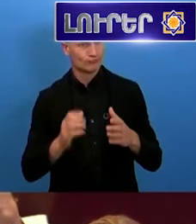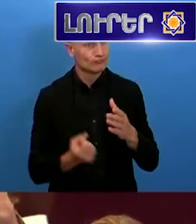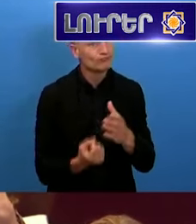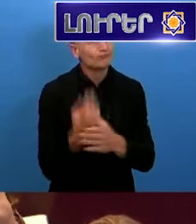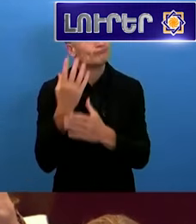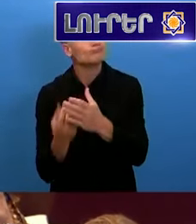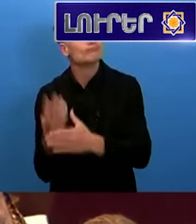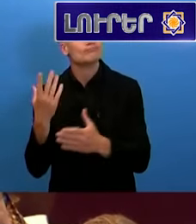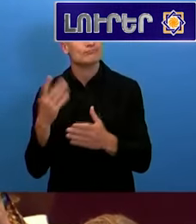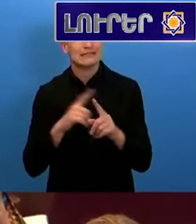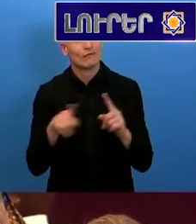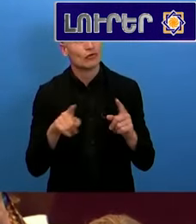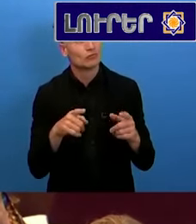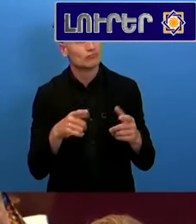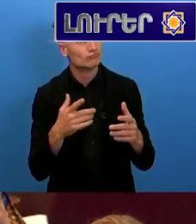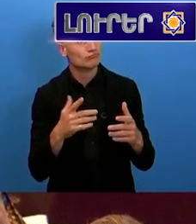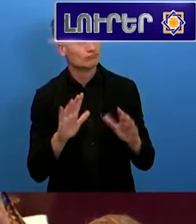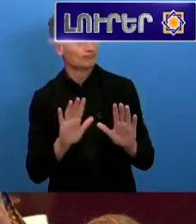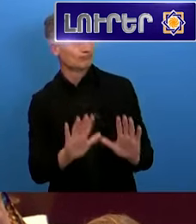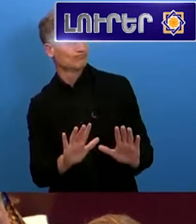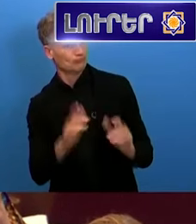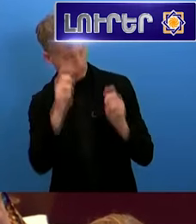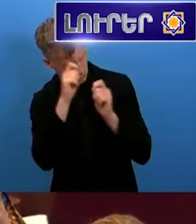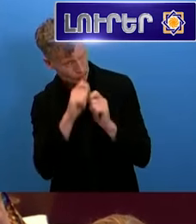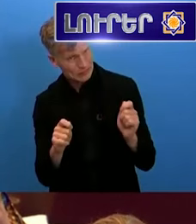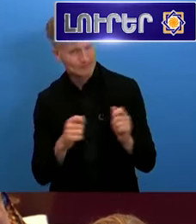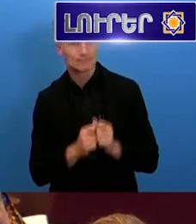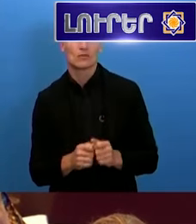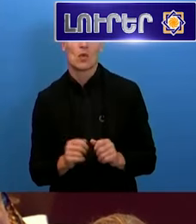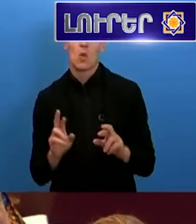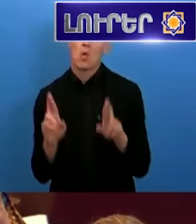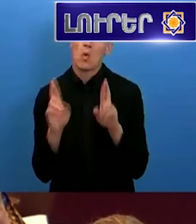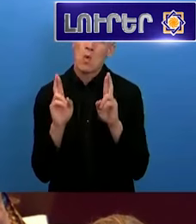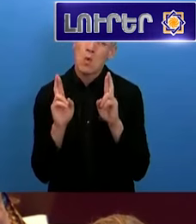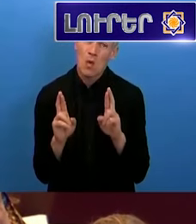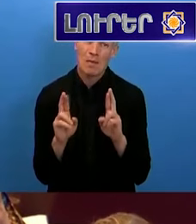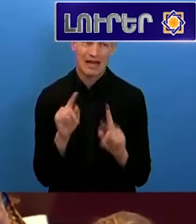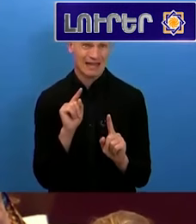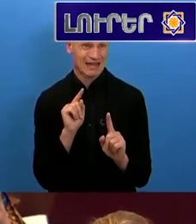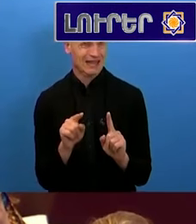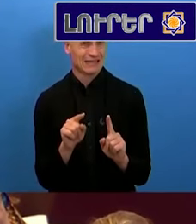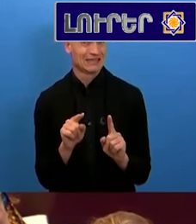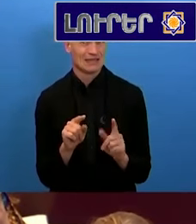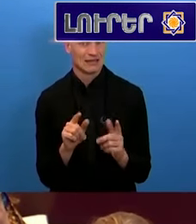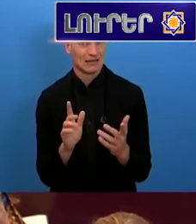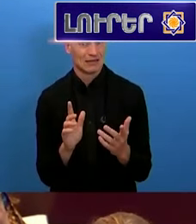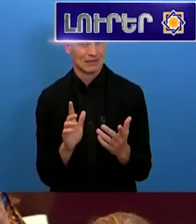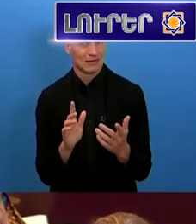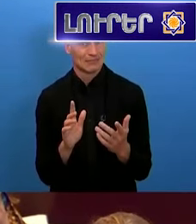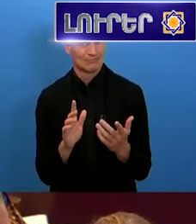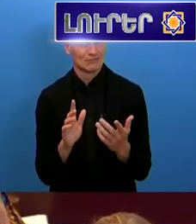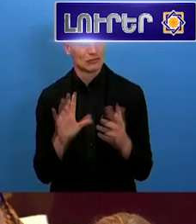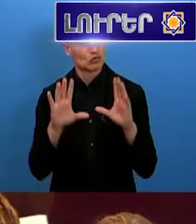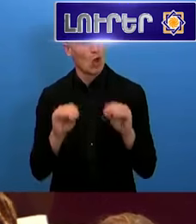հուլիսին հենց այստեղում դատապարտվալա Բաքվի Զինուշի կողմից 120,000 բնիկ հայերի շրջափակումնա պատան վերցնելու արցախաբնիկայի բնակության